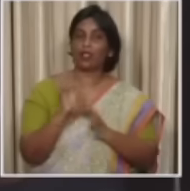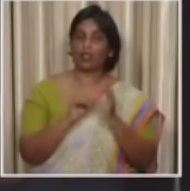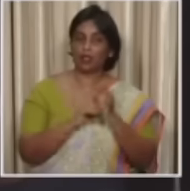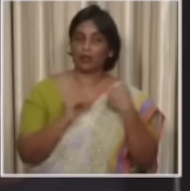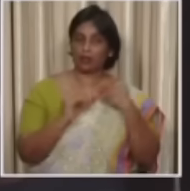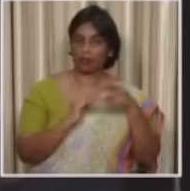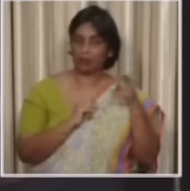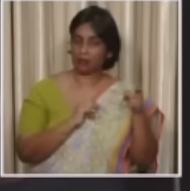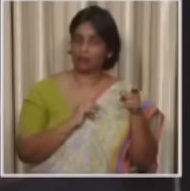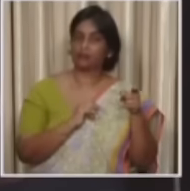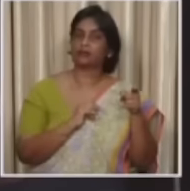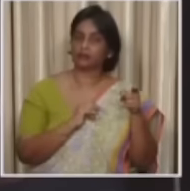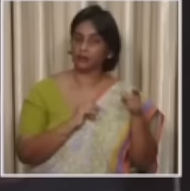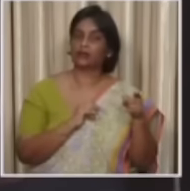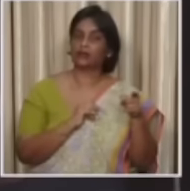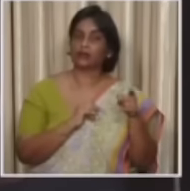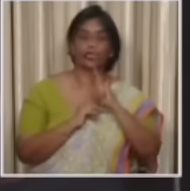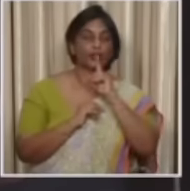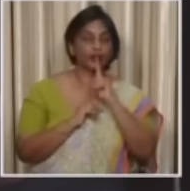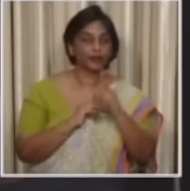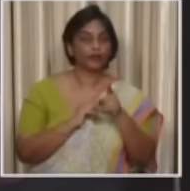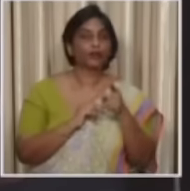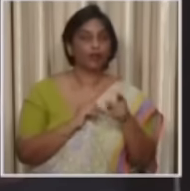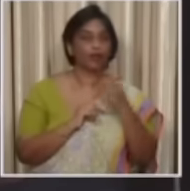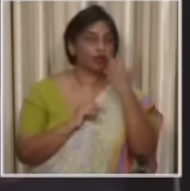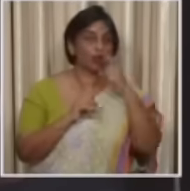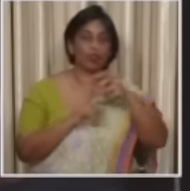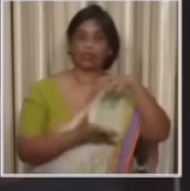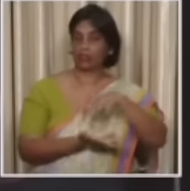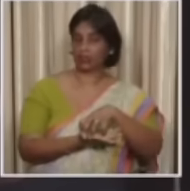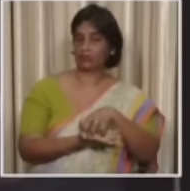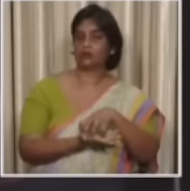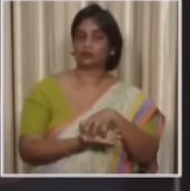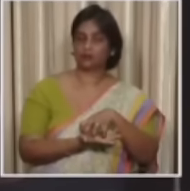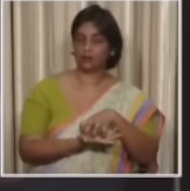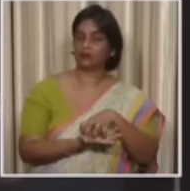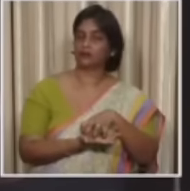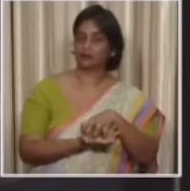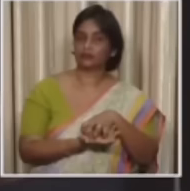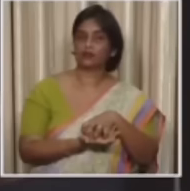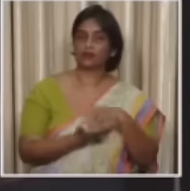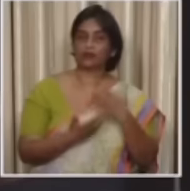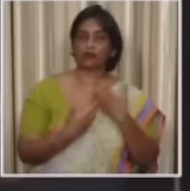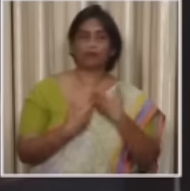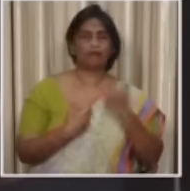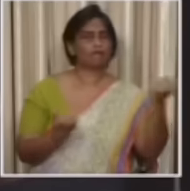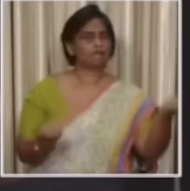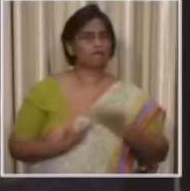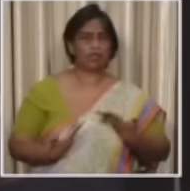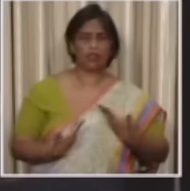ගමේ ඒ ගමේ කිව්වේ අපේ කළුතර දිස්ත්‍රික්කේ ඉඳන් අපිට ලොකු අපහාසයක්